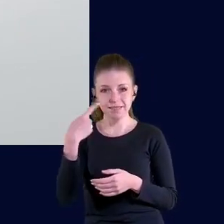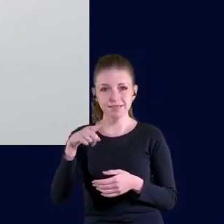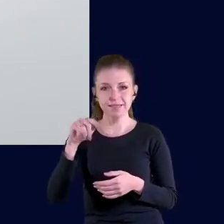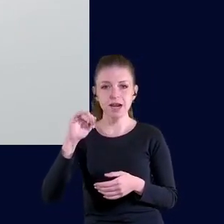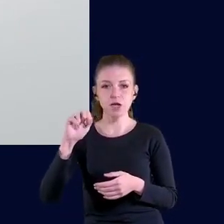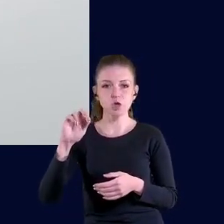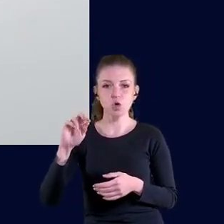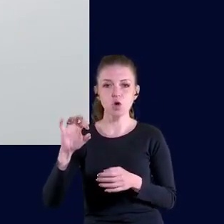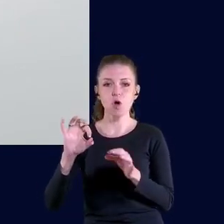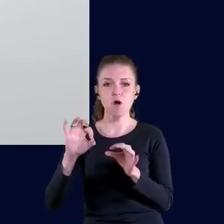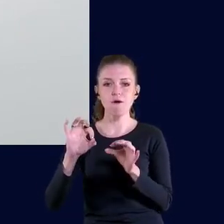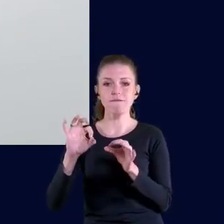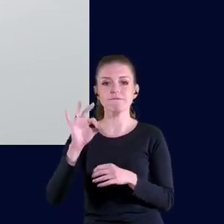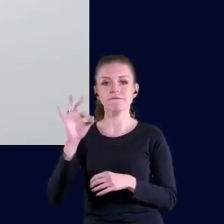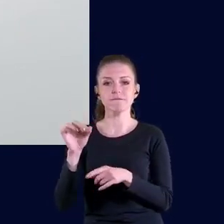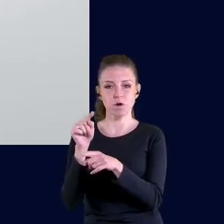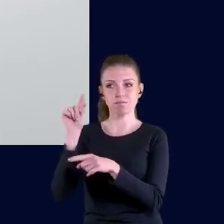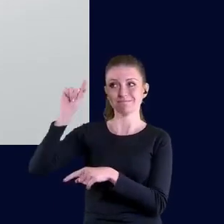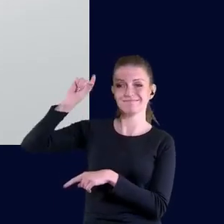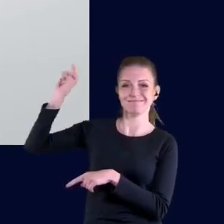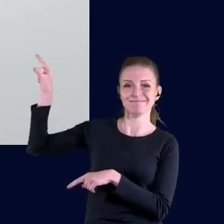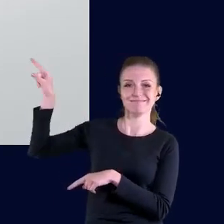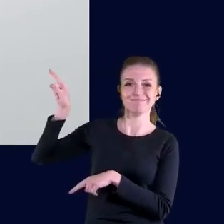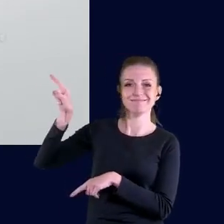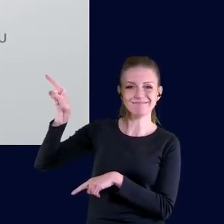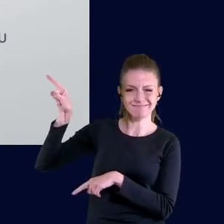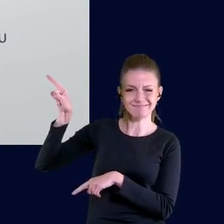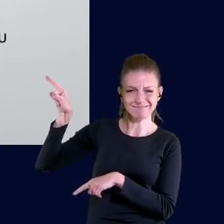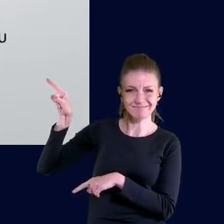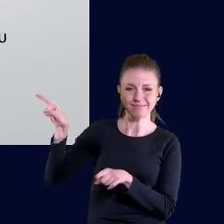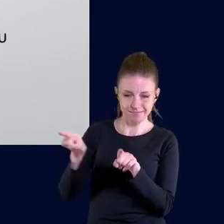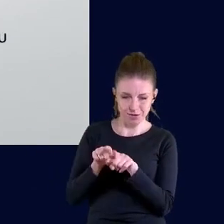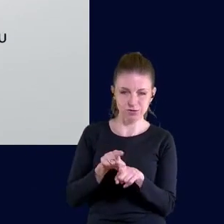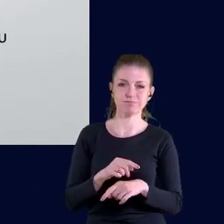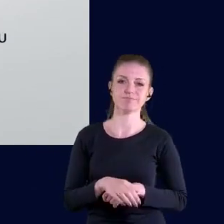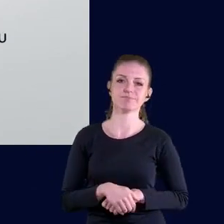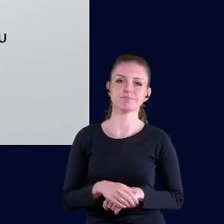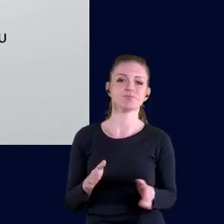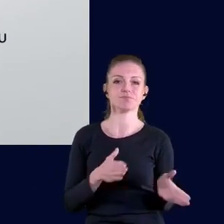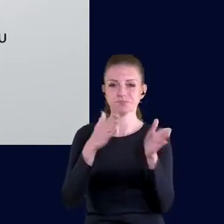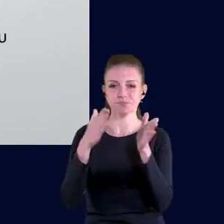Open Access journals Poproszę następujące i